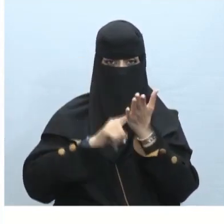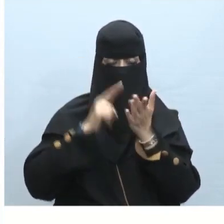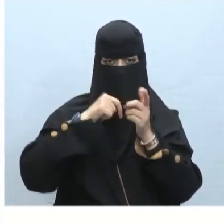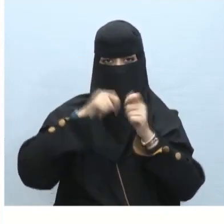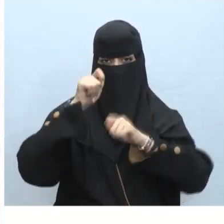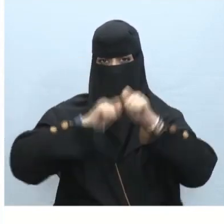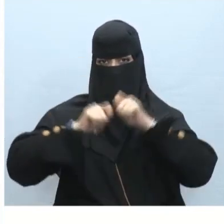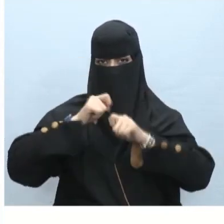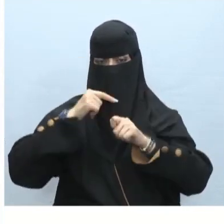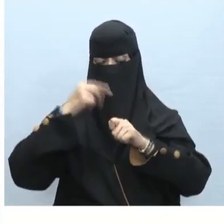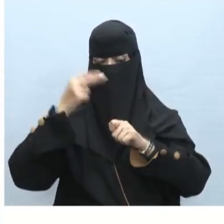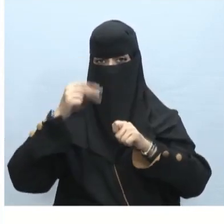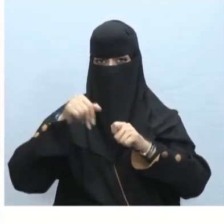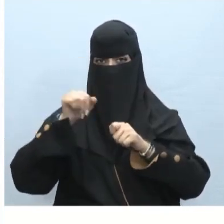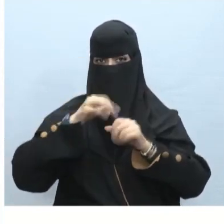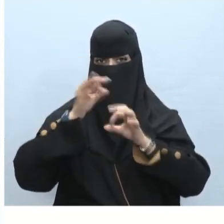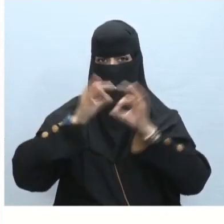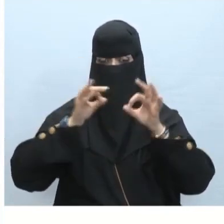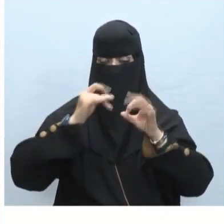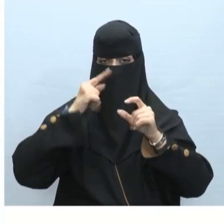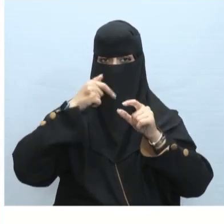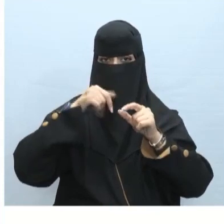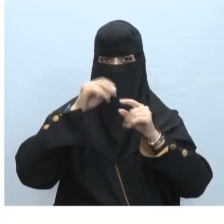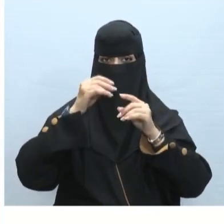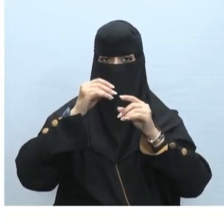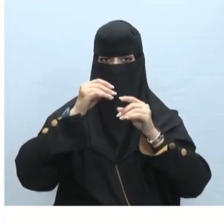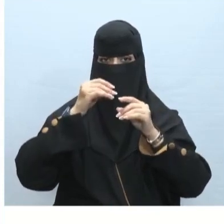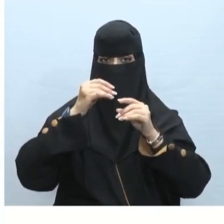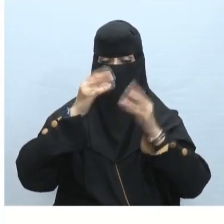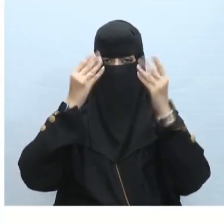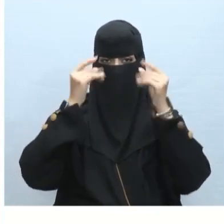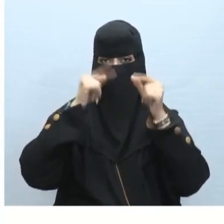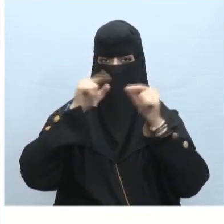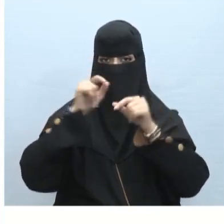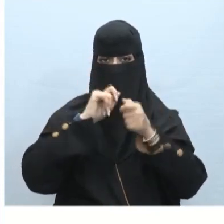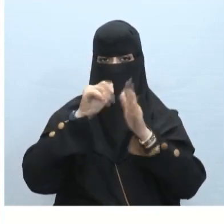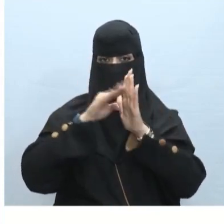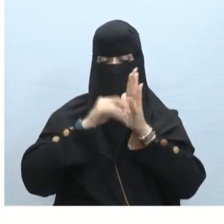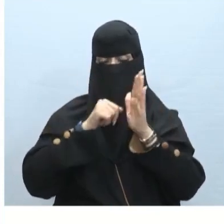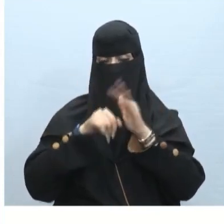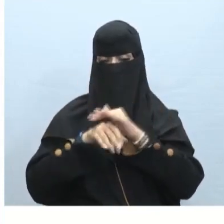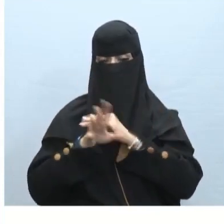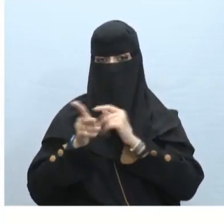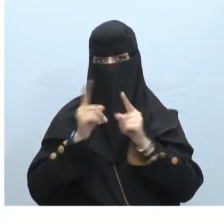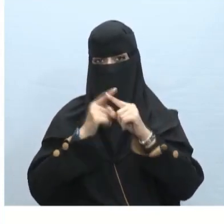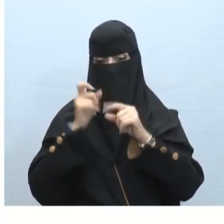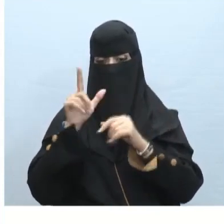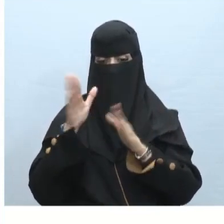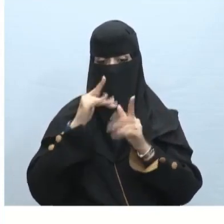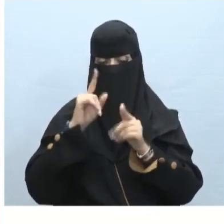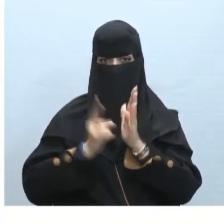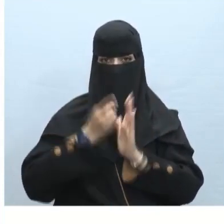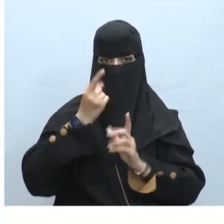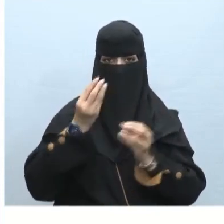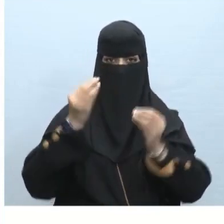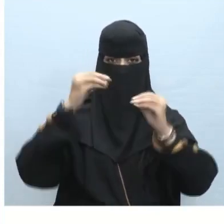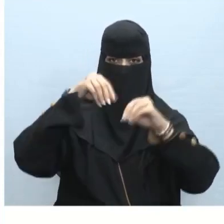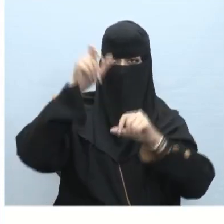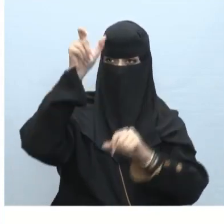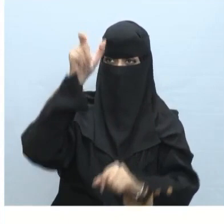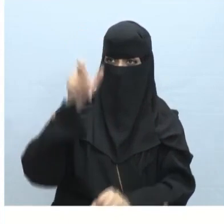المخطط البياني تتشابه مع عمليه تحريره في برنامج مايكروسوفت اكسل يمكنك اضافه